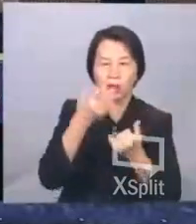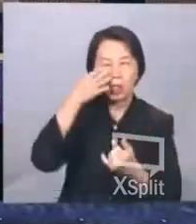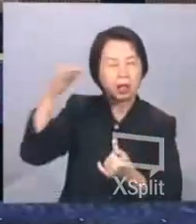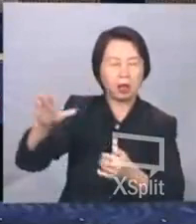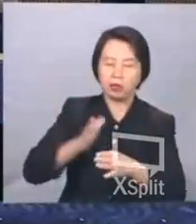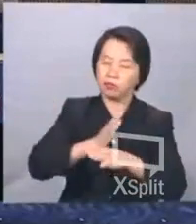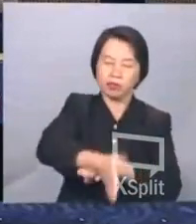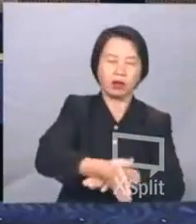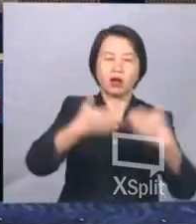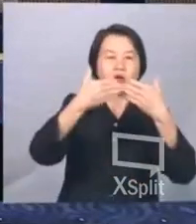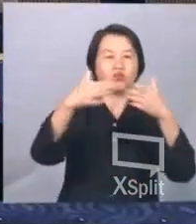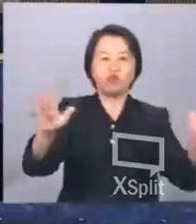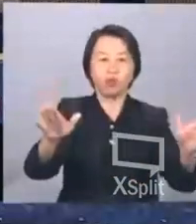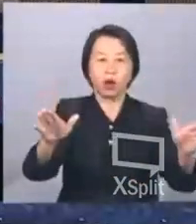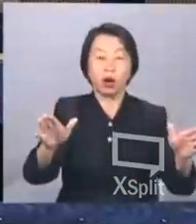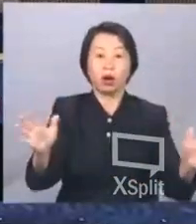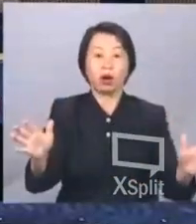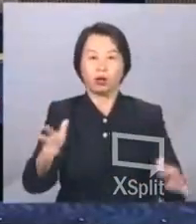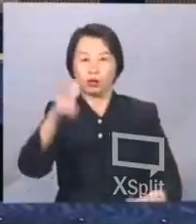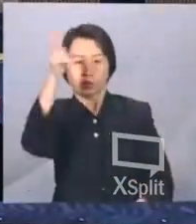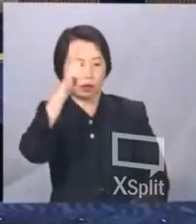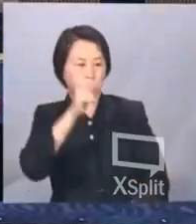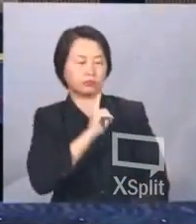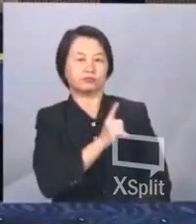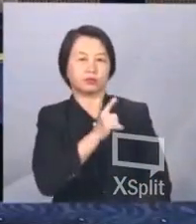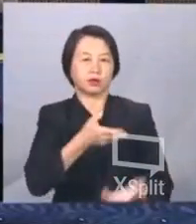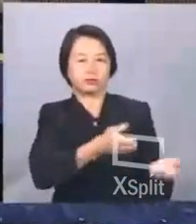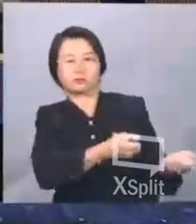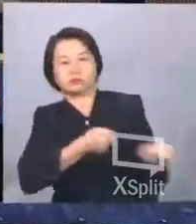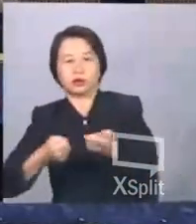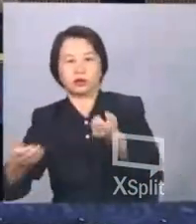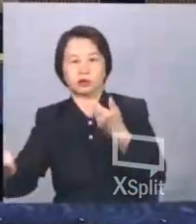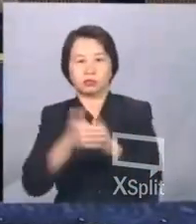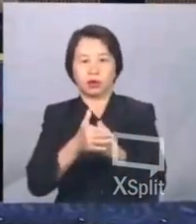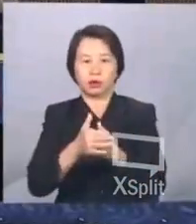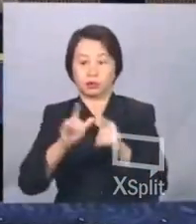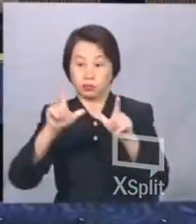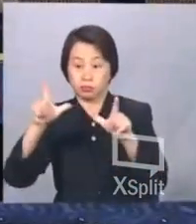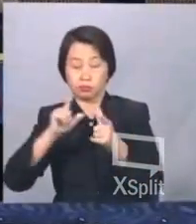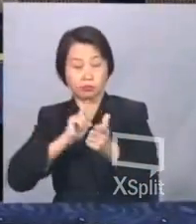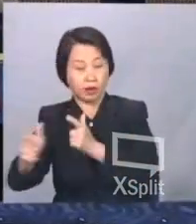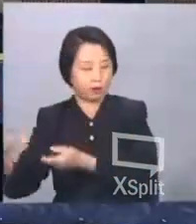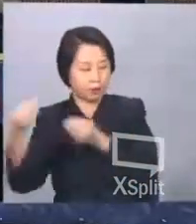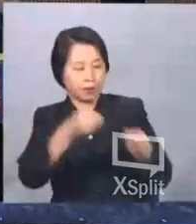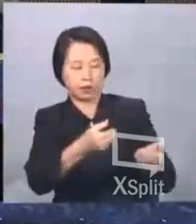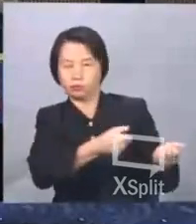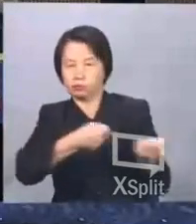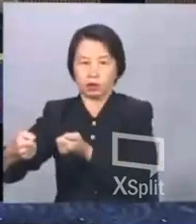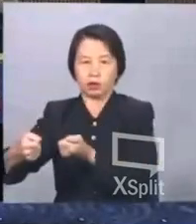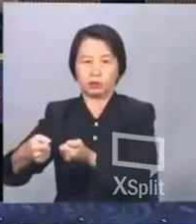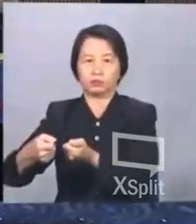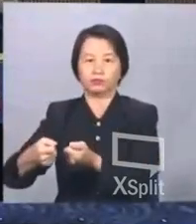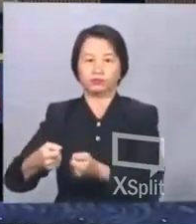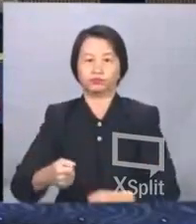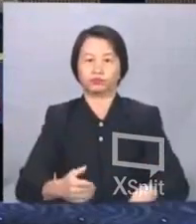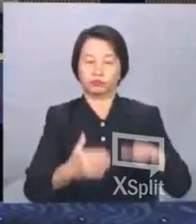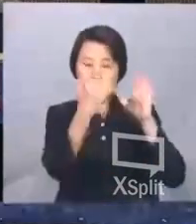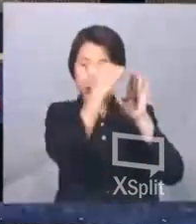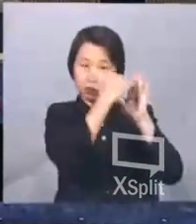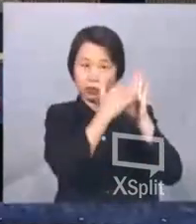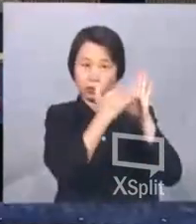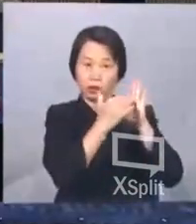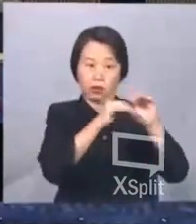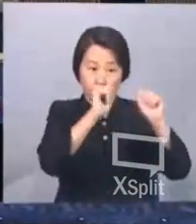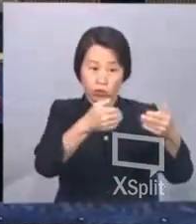peraturan kerajaan tekan menarik balik kebenaran yang diberikan senarai sectonia akan